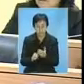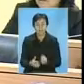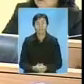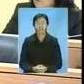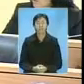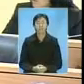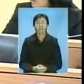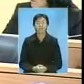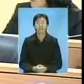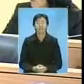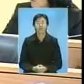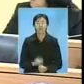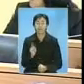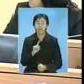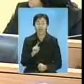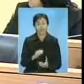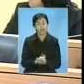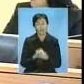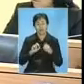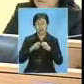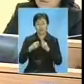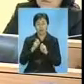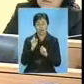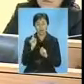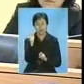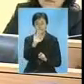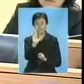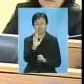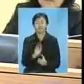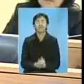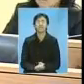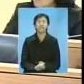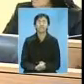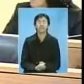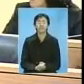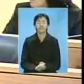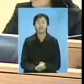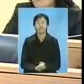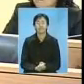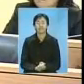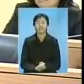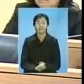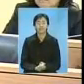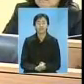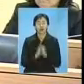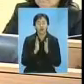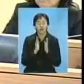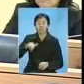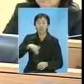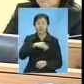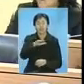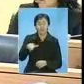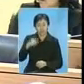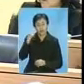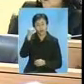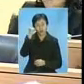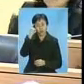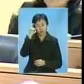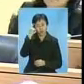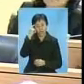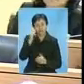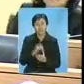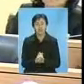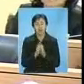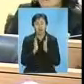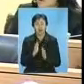ความขัดแย้งนี่ไม่ใช่เรื่องใหม่ความขัดแย้งเนี่ยเป็นธรรมชาติของมนุษย์ทุกคนม